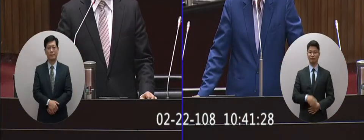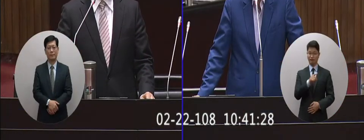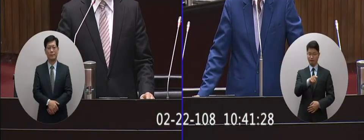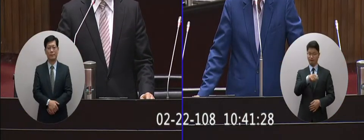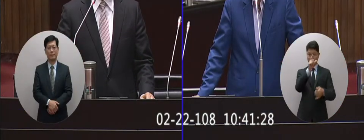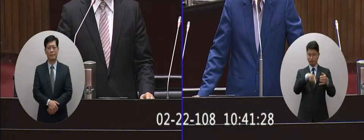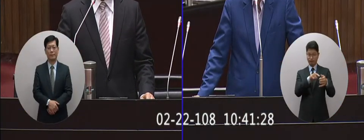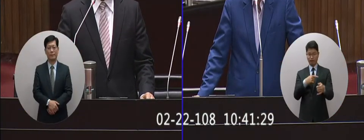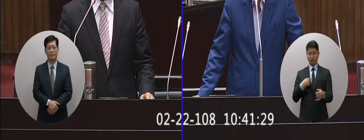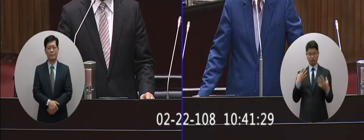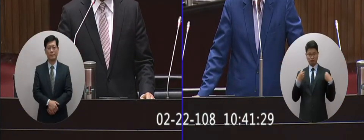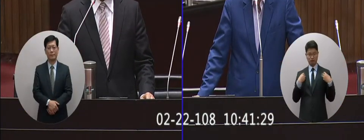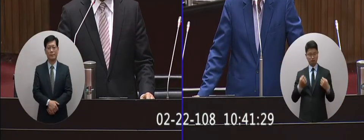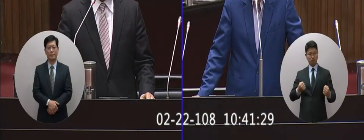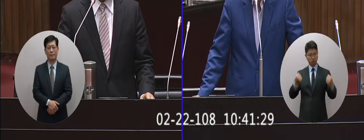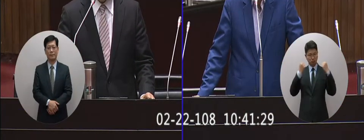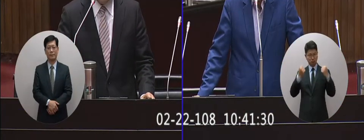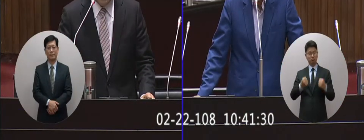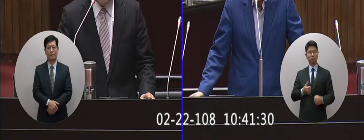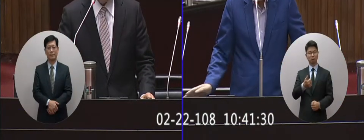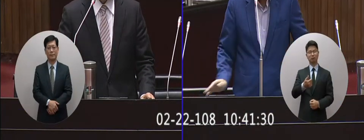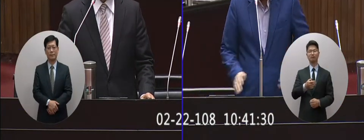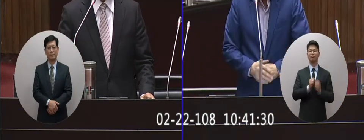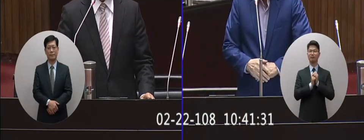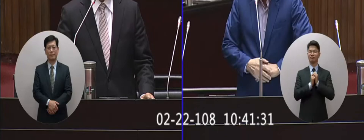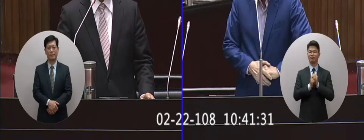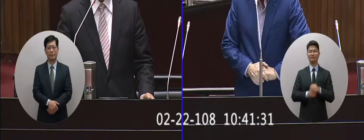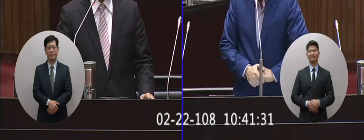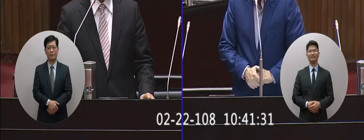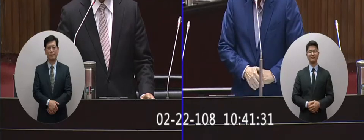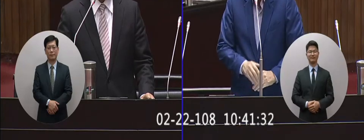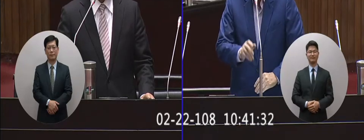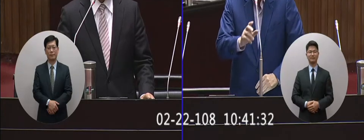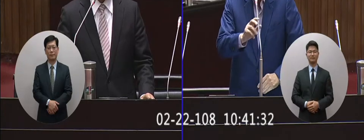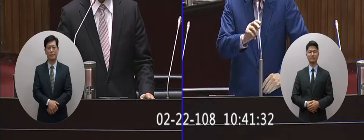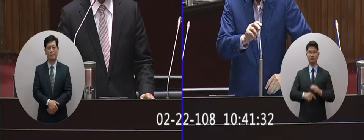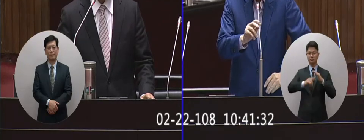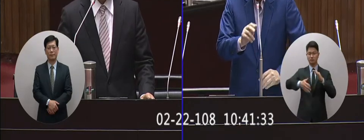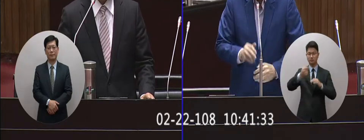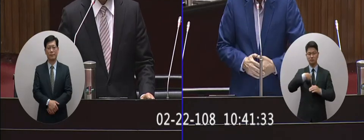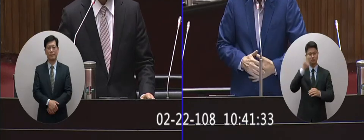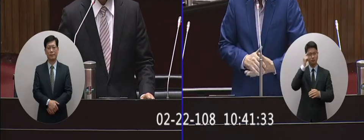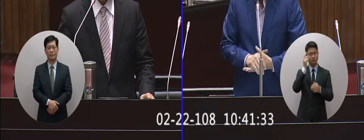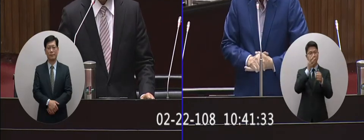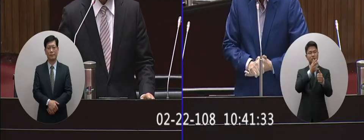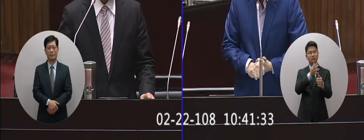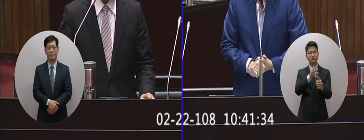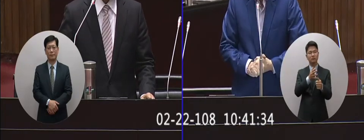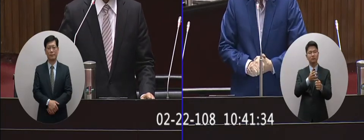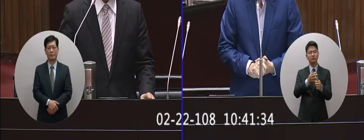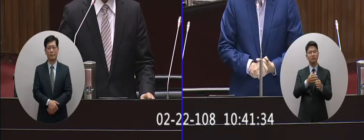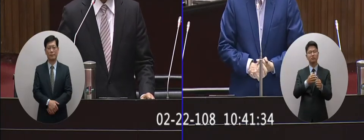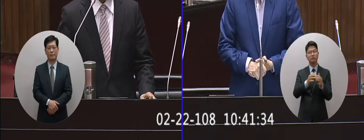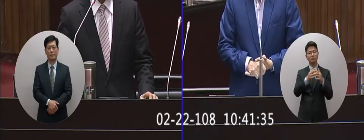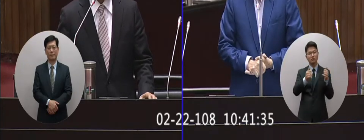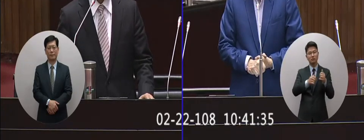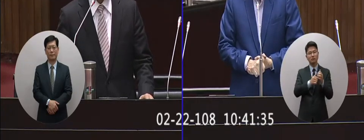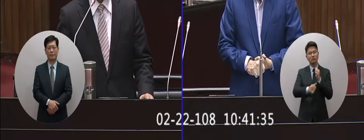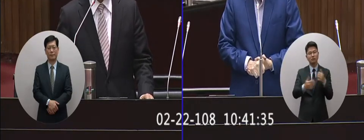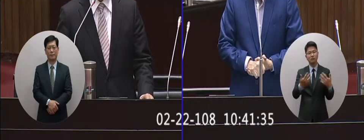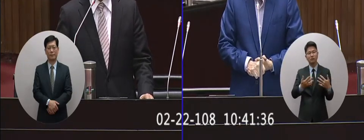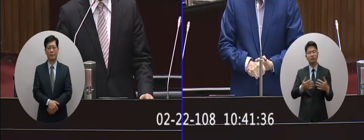依然那个这样子健壮潇洒啊，恭喜恭喜。那个院长，请教几个民生上的问题